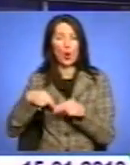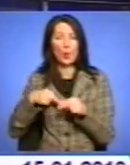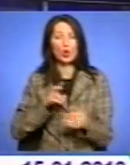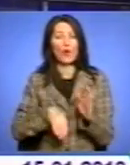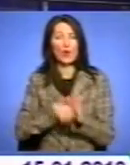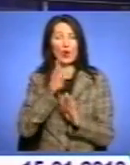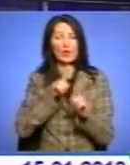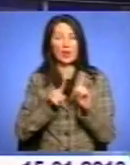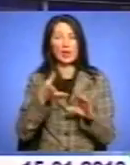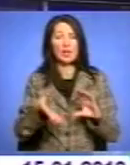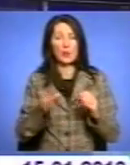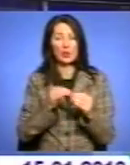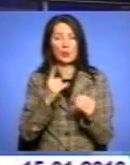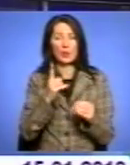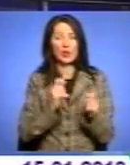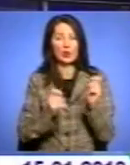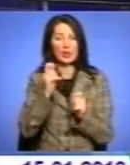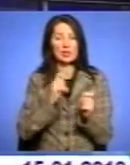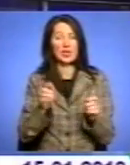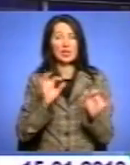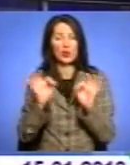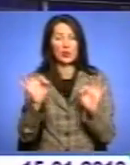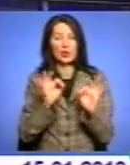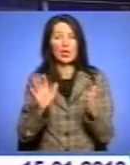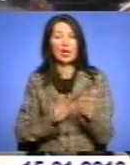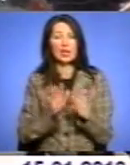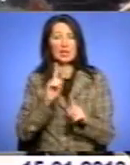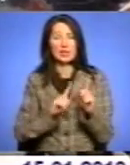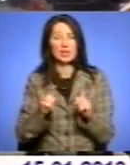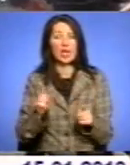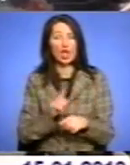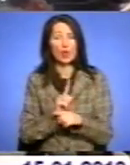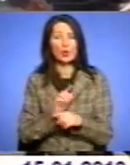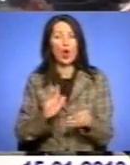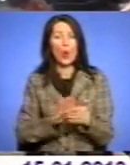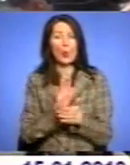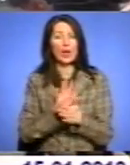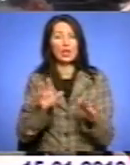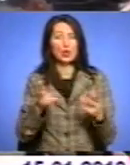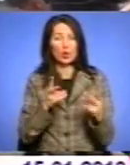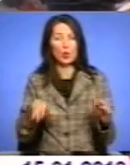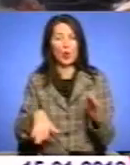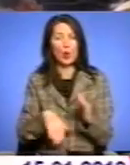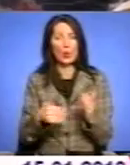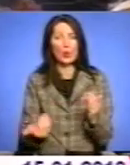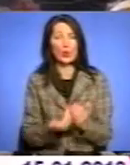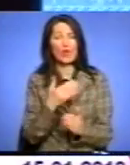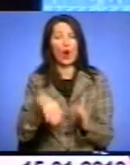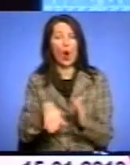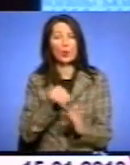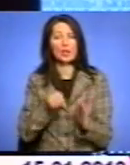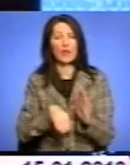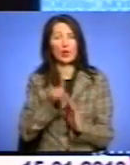першої сесії озвучили на засіданні Тернопільського прес-клубу. Новообрана Верховна Рада розпочала роботу і, як